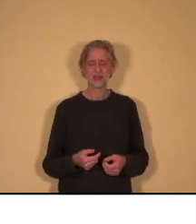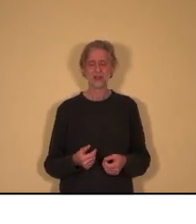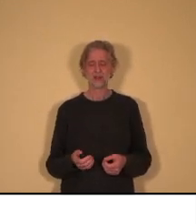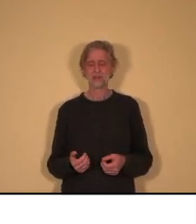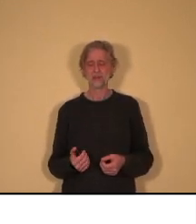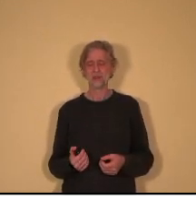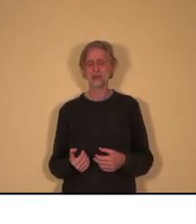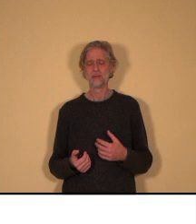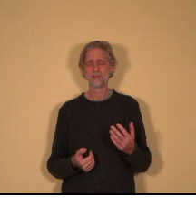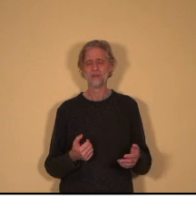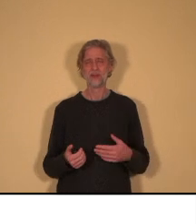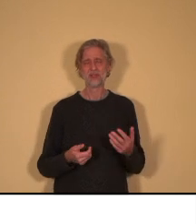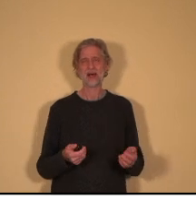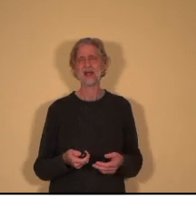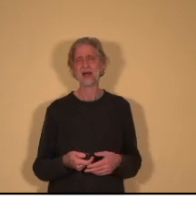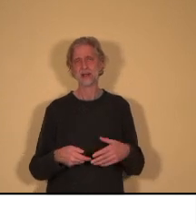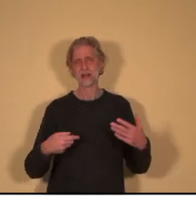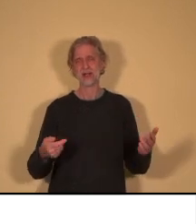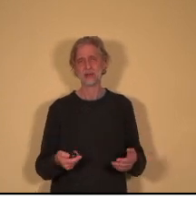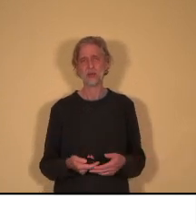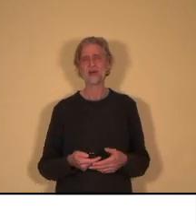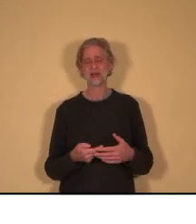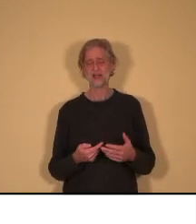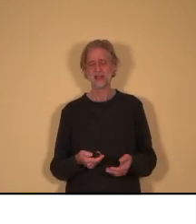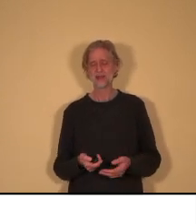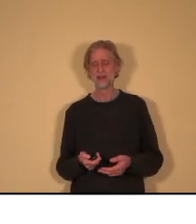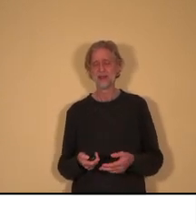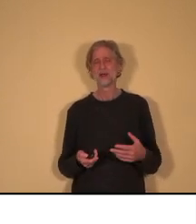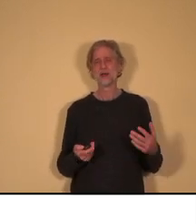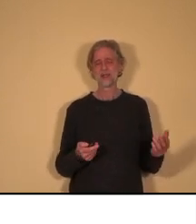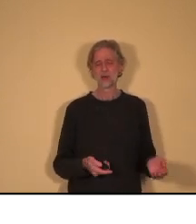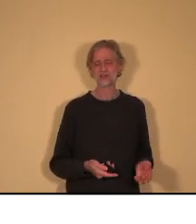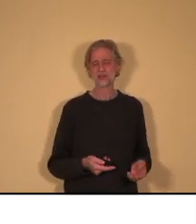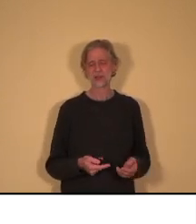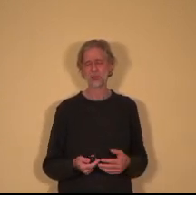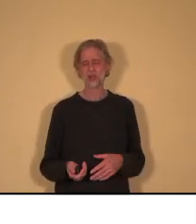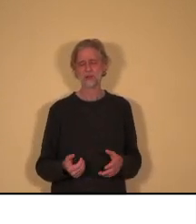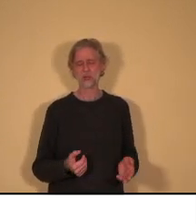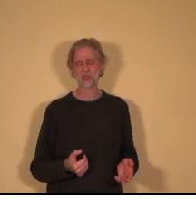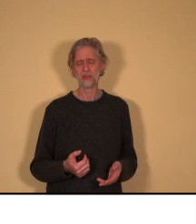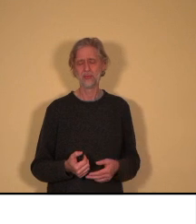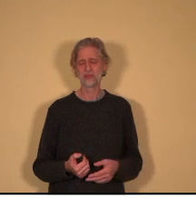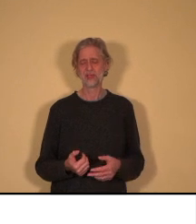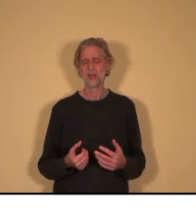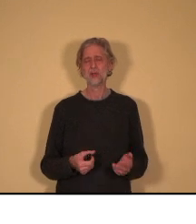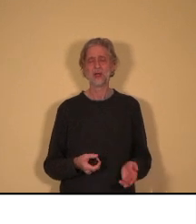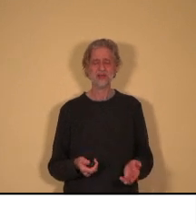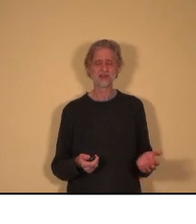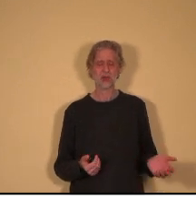wir, wenn wir die Anlagen halt höher skalieren, mit Kosten von 100 bis